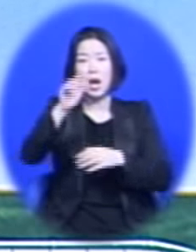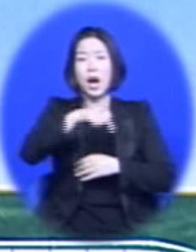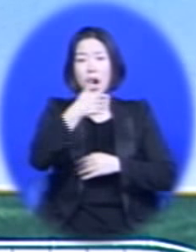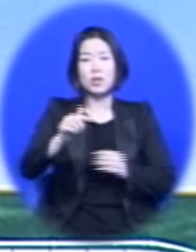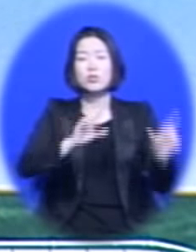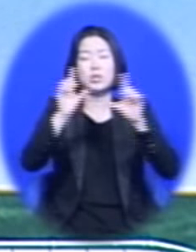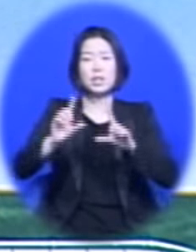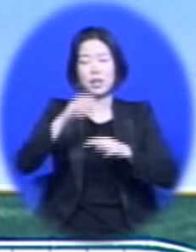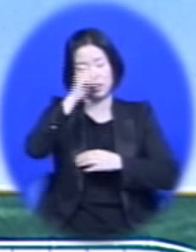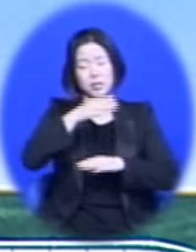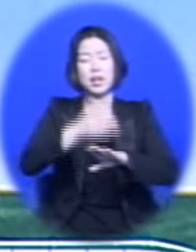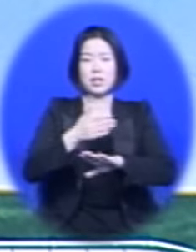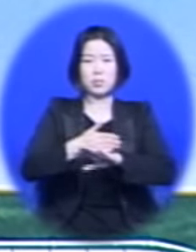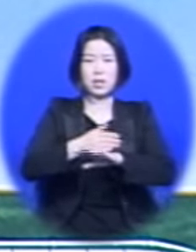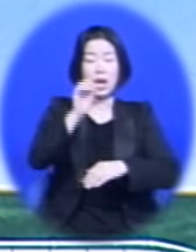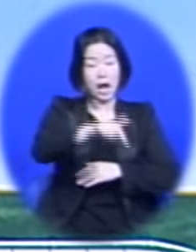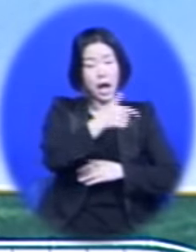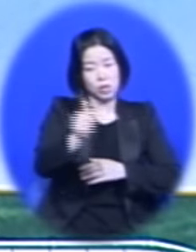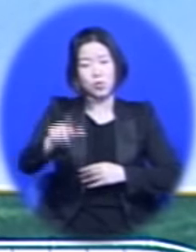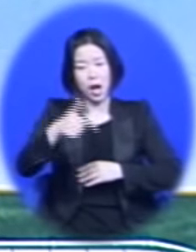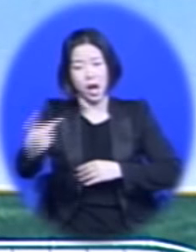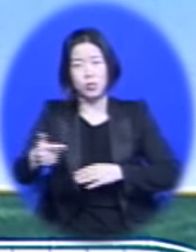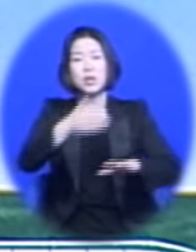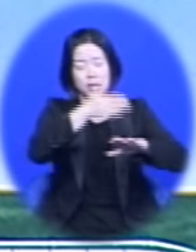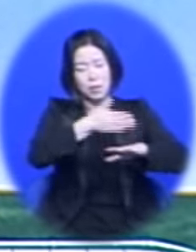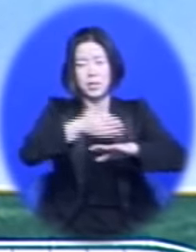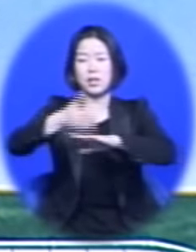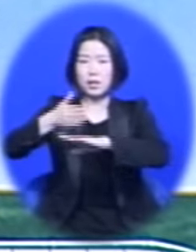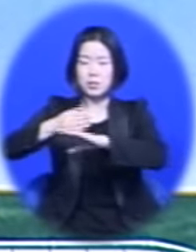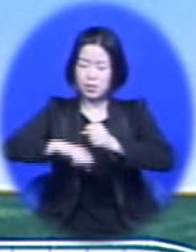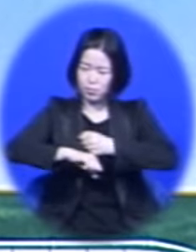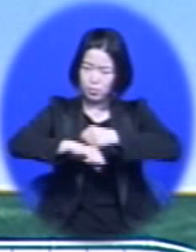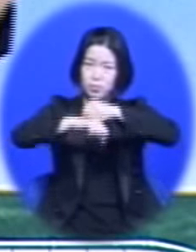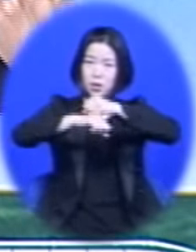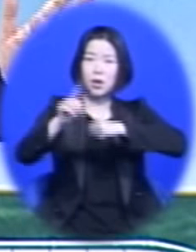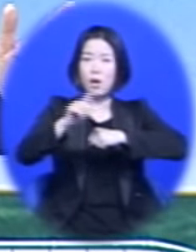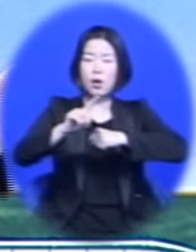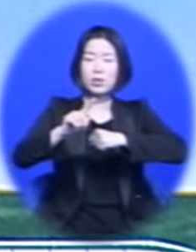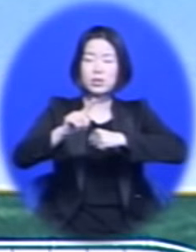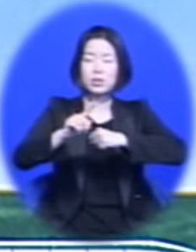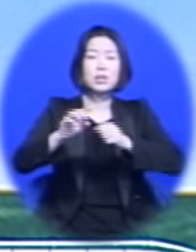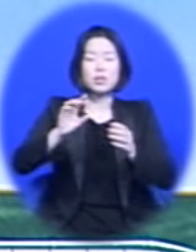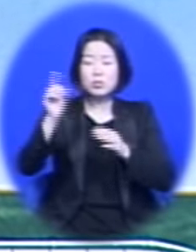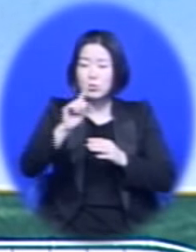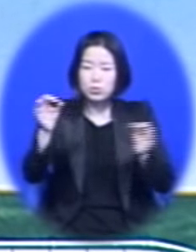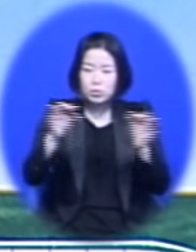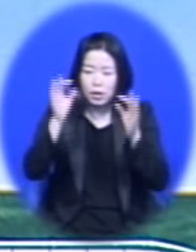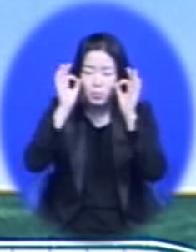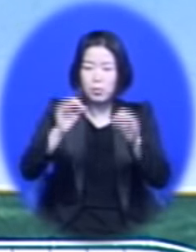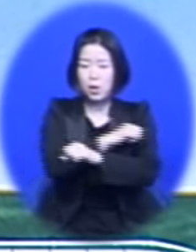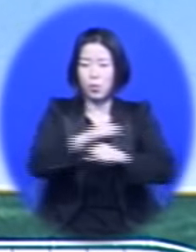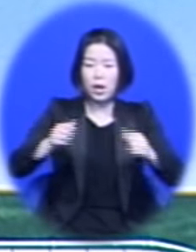거예요. 하루하루 그렇게 감사, 감사, 감사로 쌓여서 어느덧 광야가 지나갑니다. 그리고